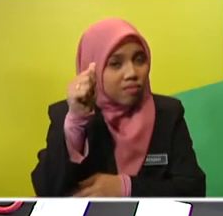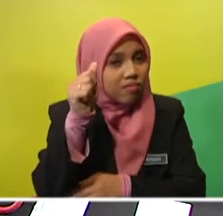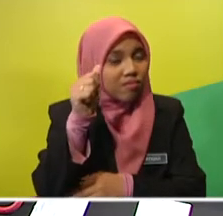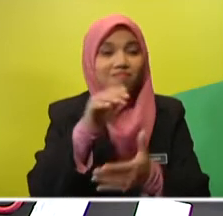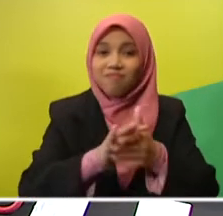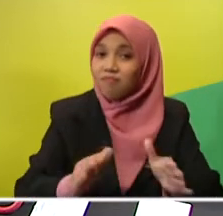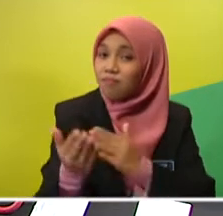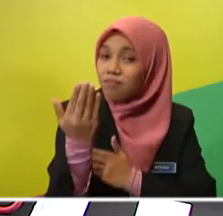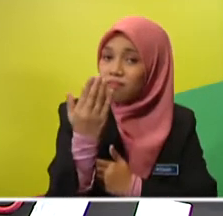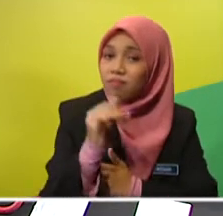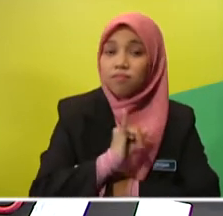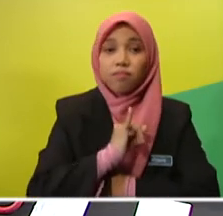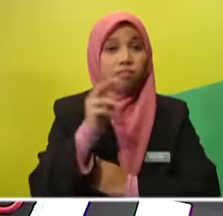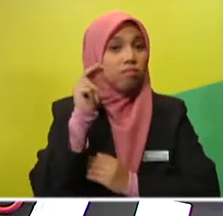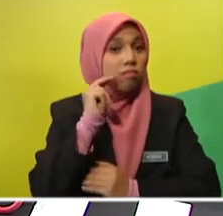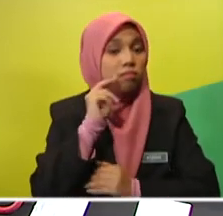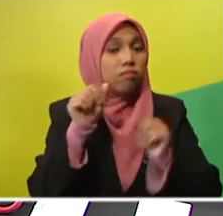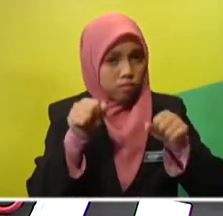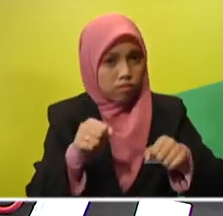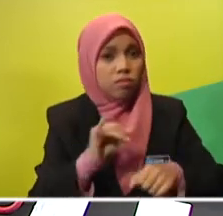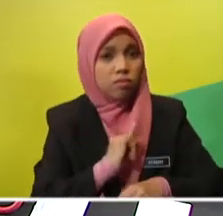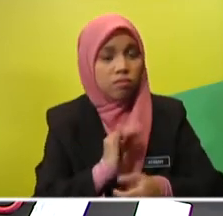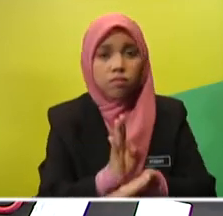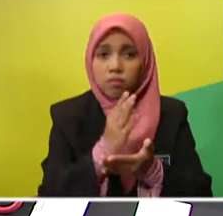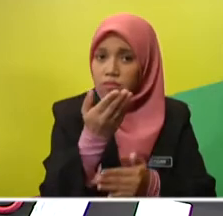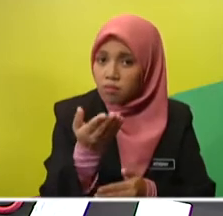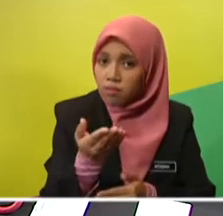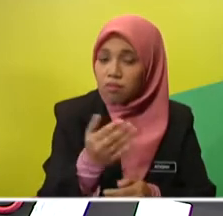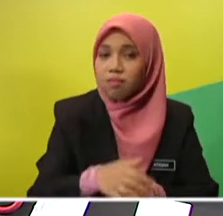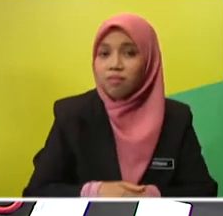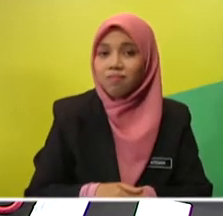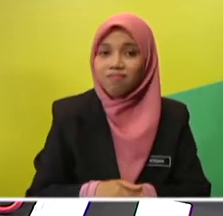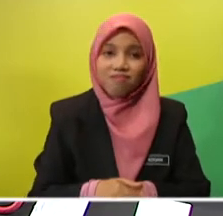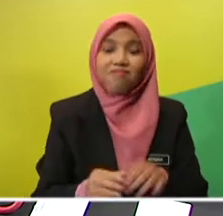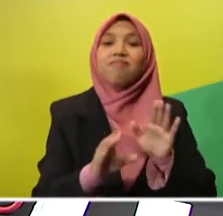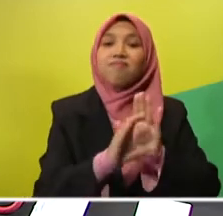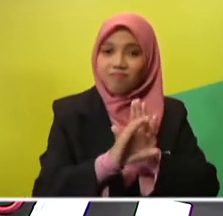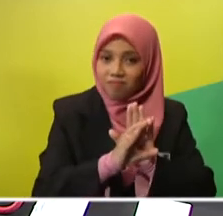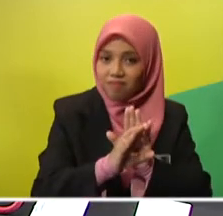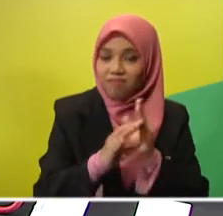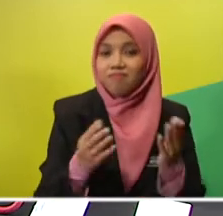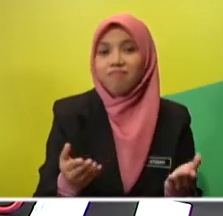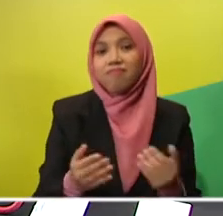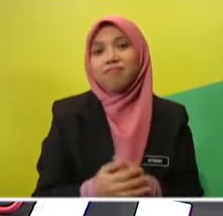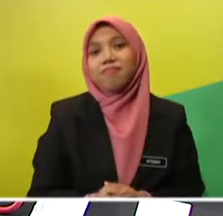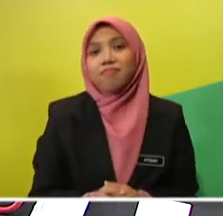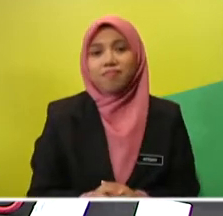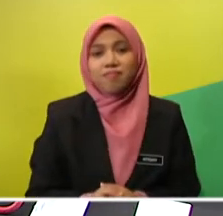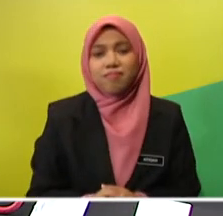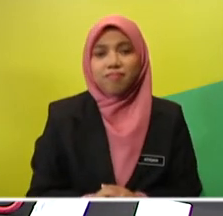pagi, saya Nadia. Bolehkah saya bantu kamu? Macam itulah contoh dia.